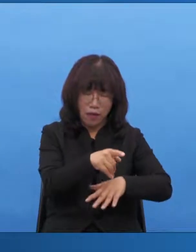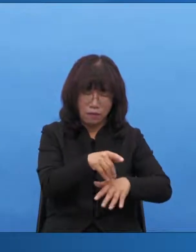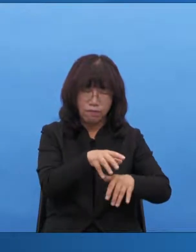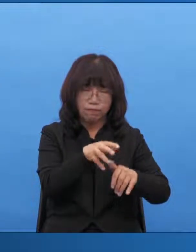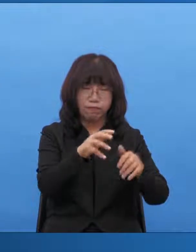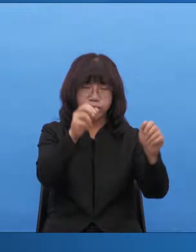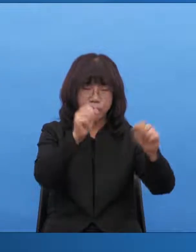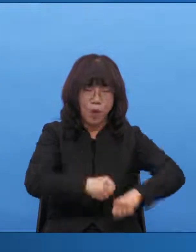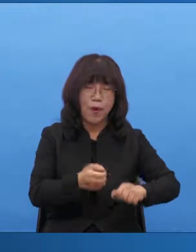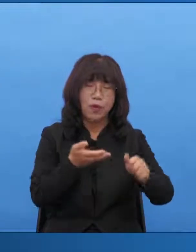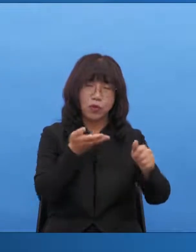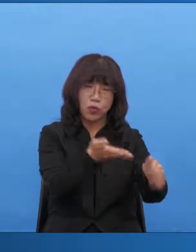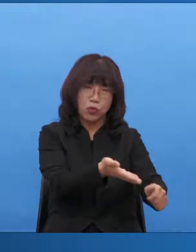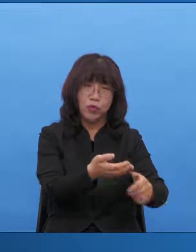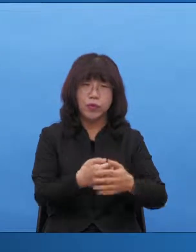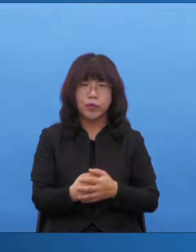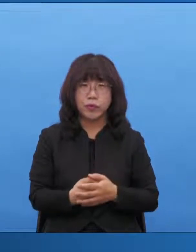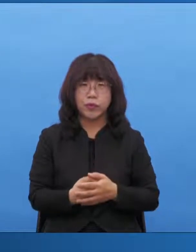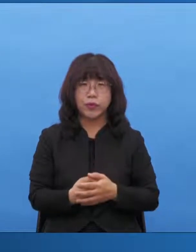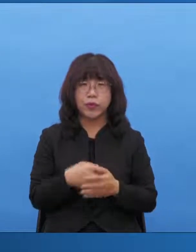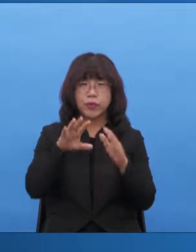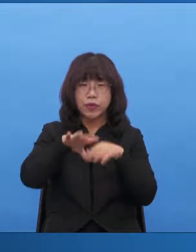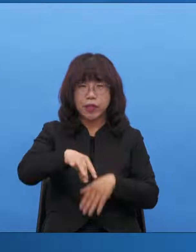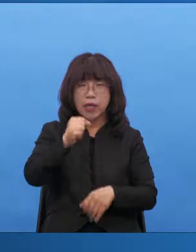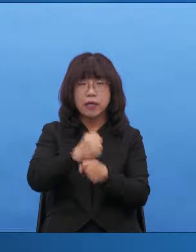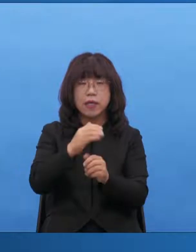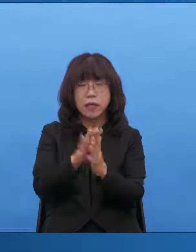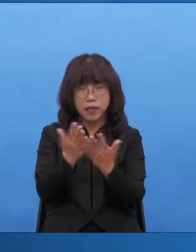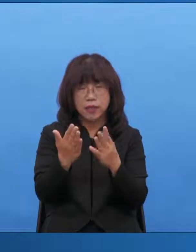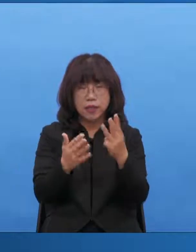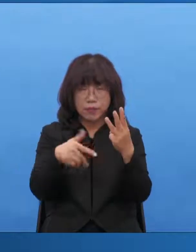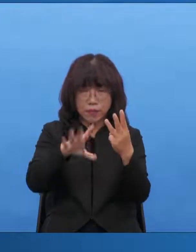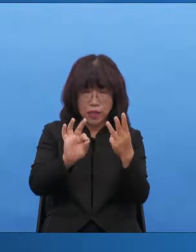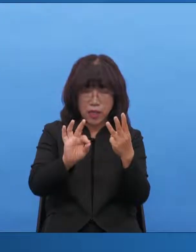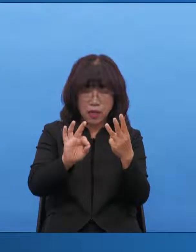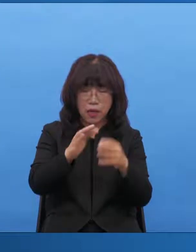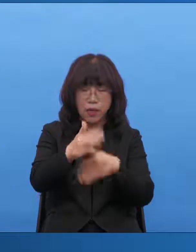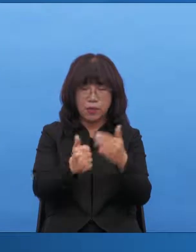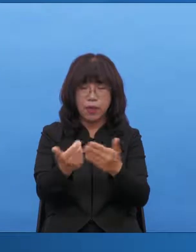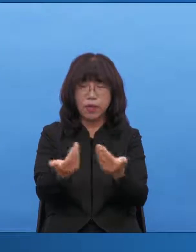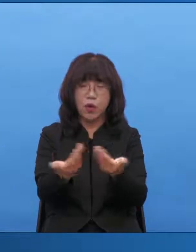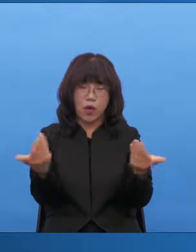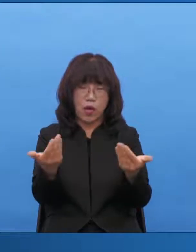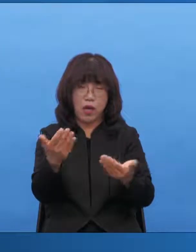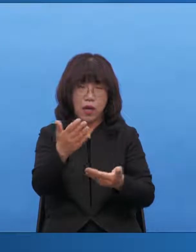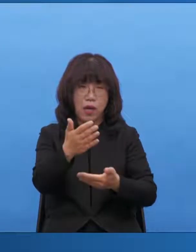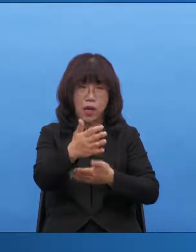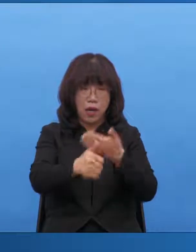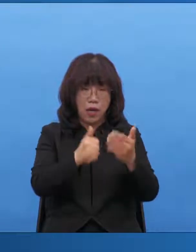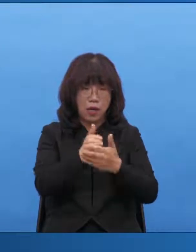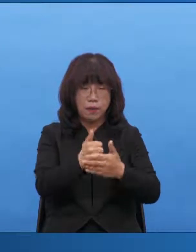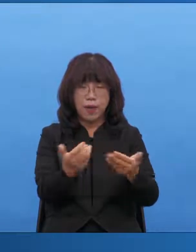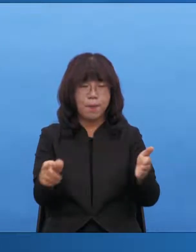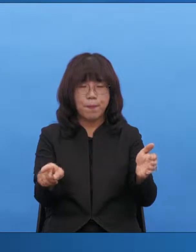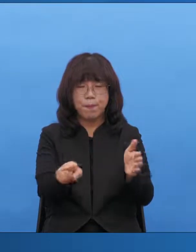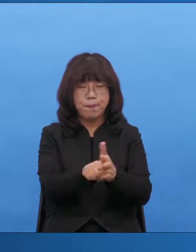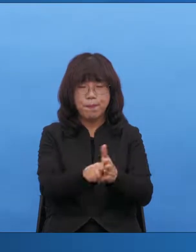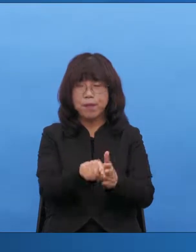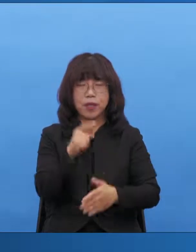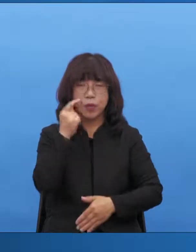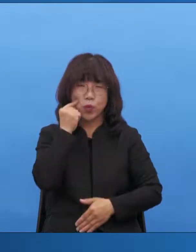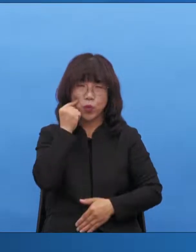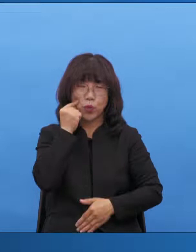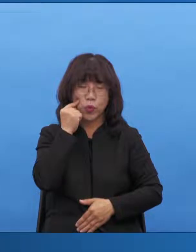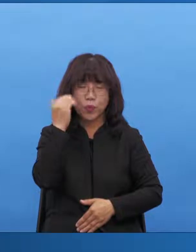창세기 3장 4절로 하나님 떠나게 만들 뿐인 거예요. 나쁜 짓 했다 안 했다 이런 게 아니고 하나님을 안 믿게 만들고 이게 원죄입니다.